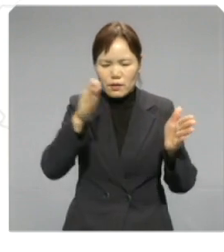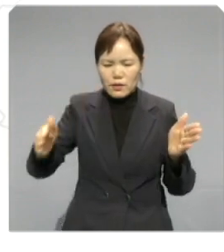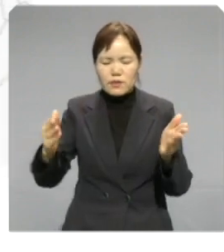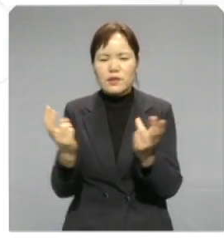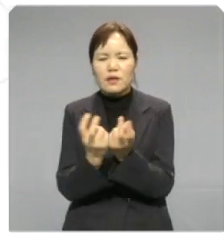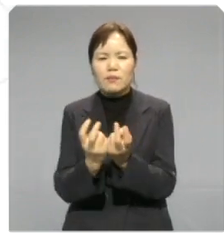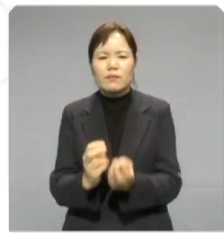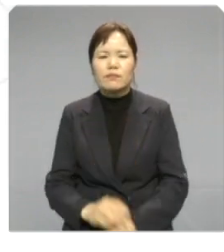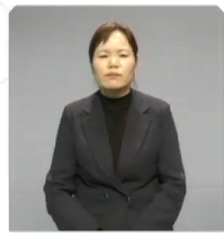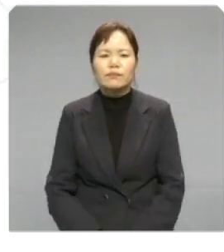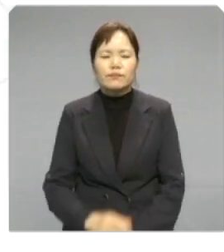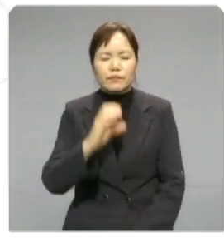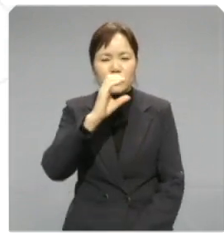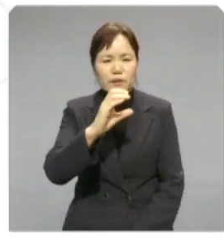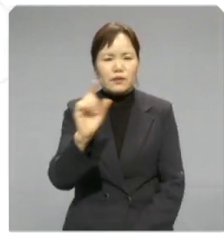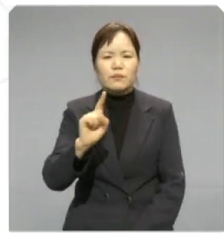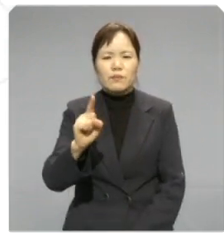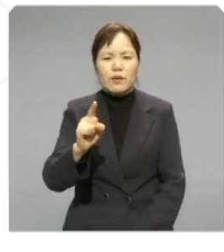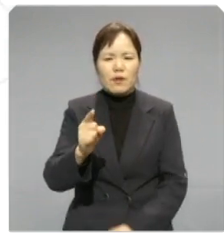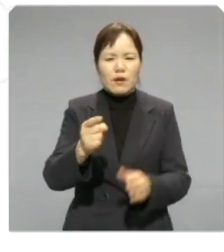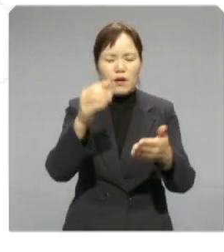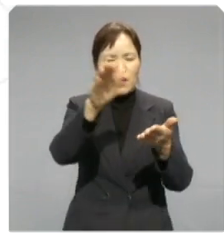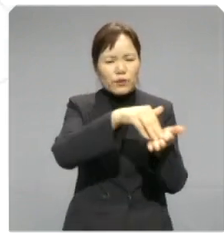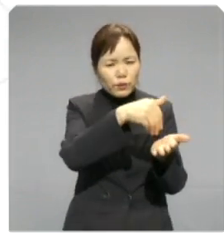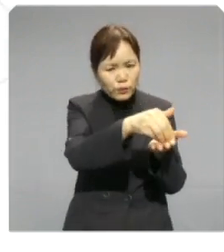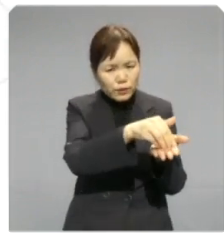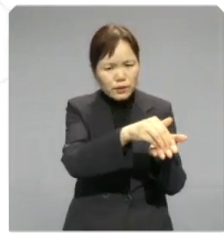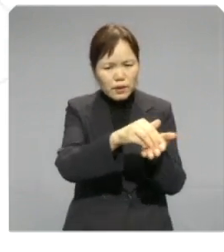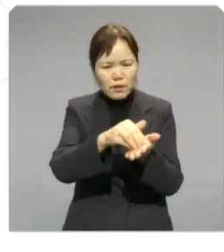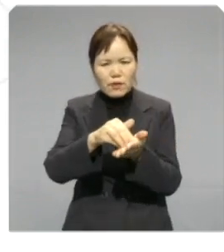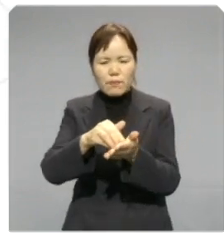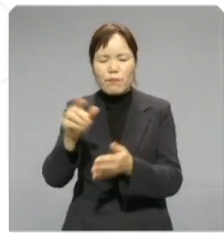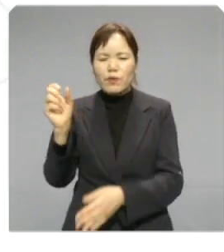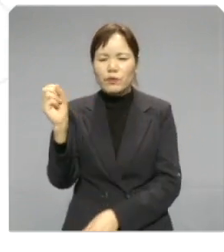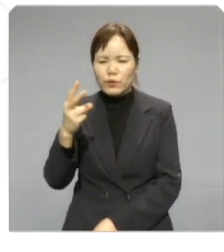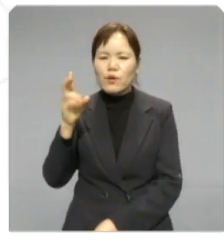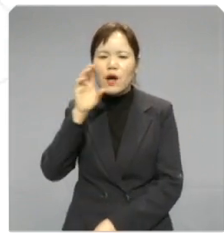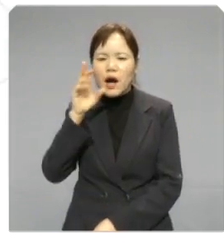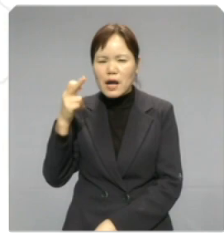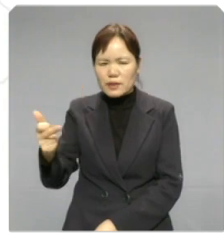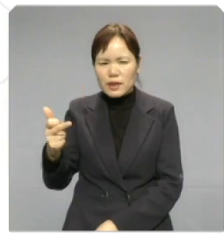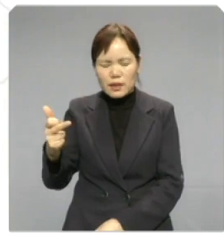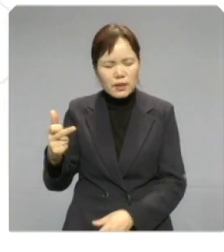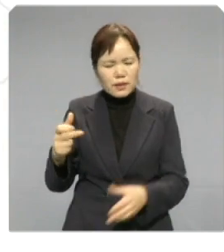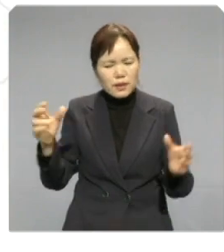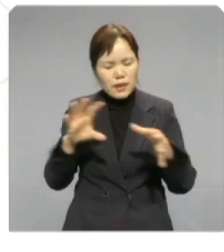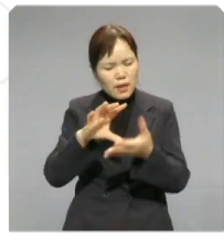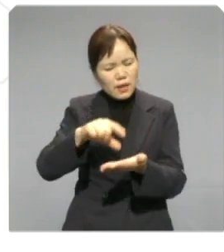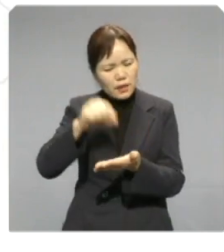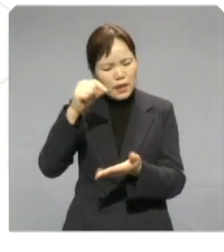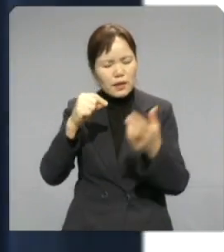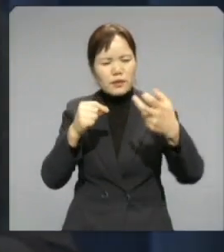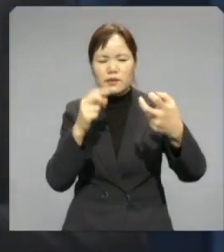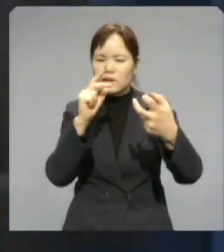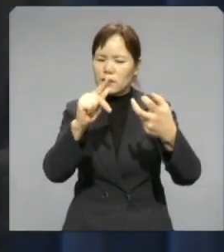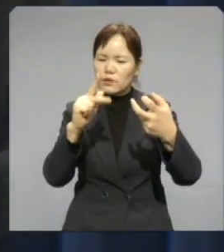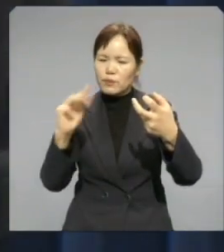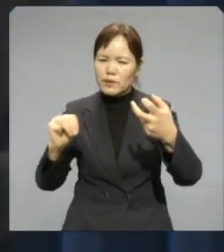추진됩니다. C 노선은 북쪽으로 동두천, 남쪽으로는 아산까지 약 70km를